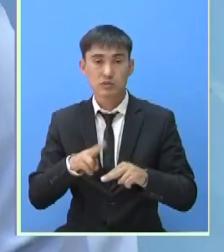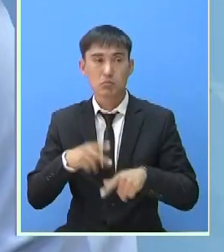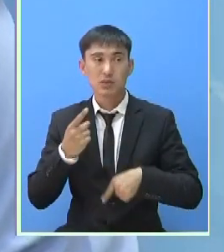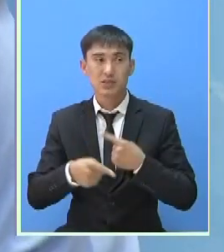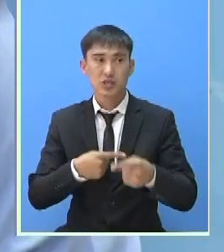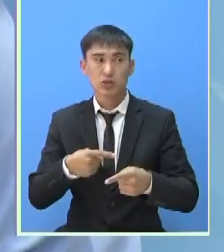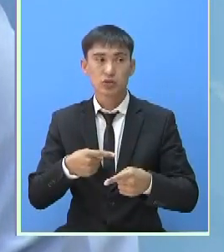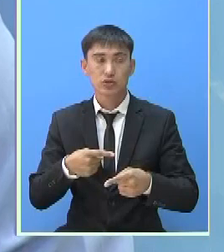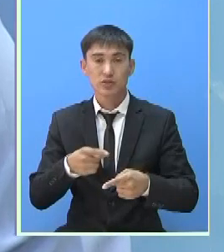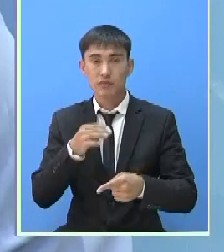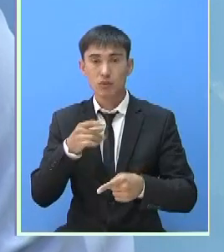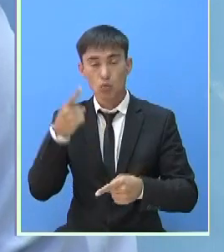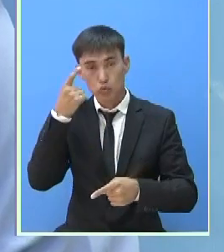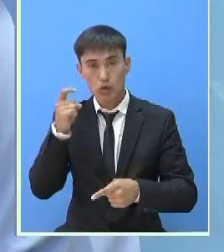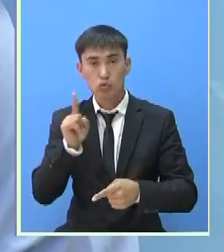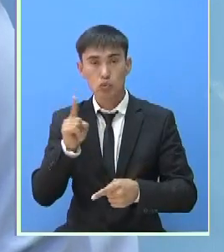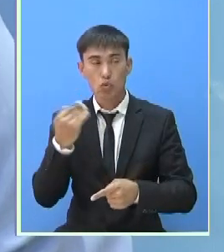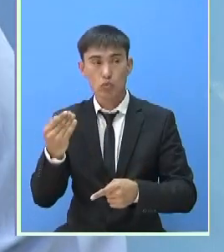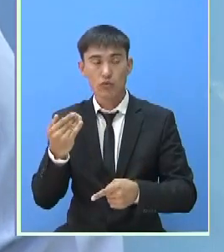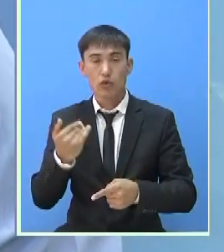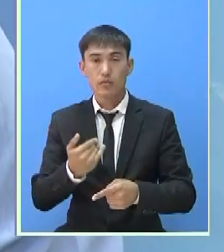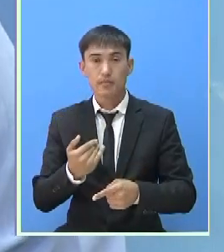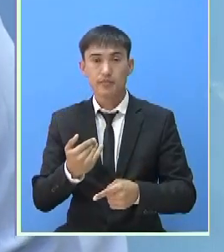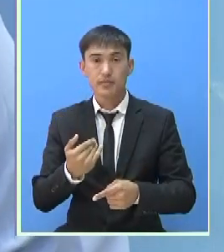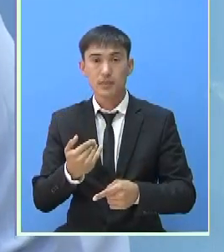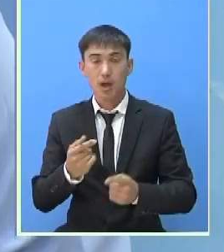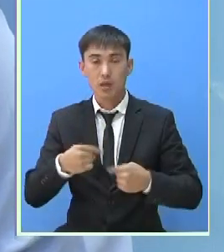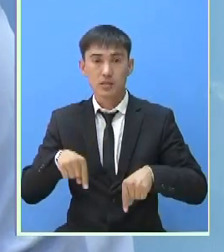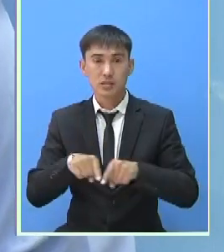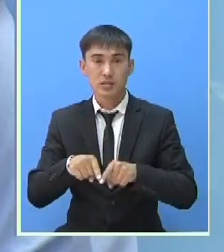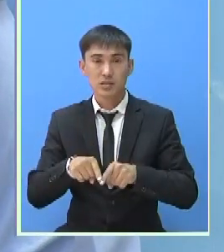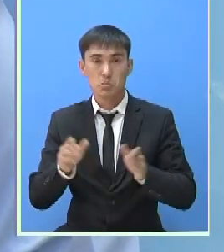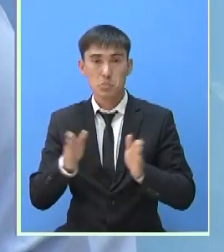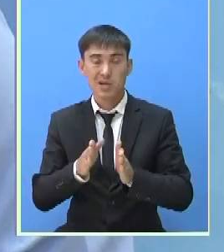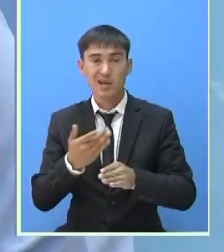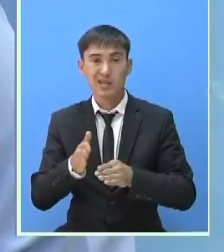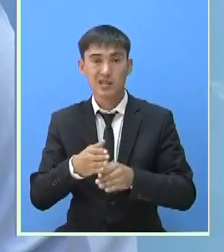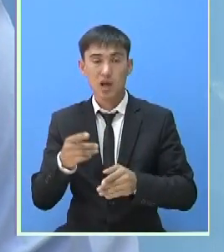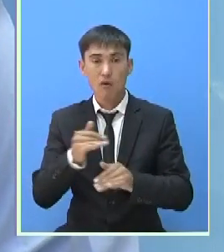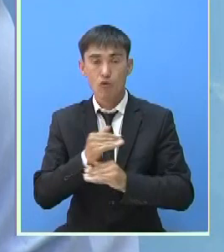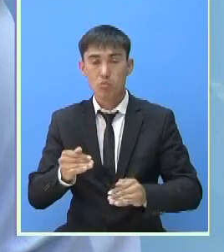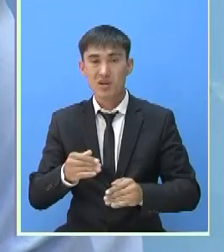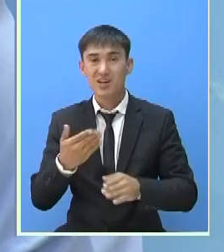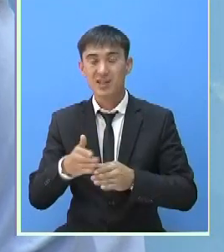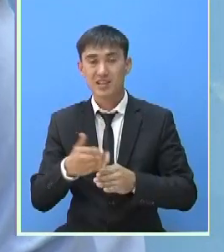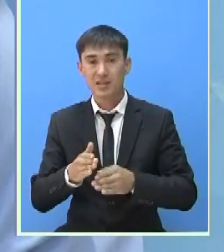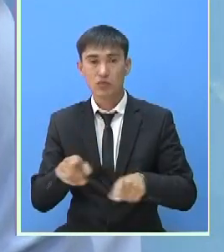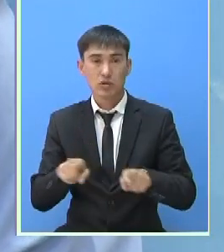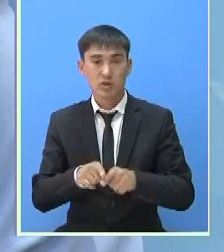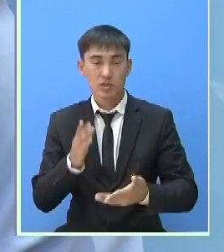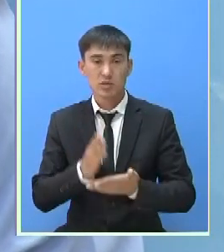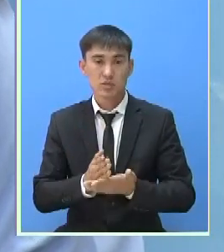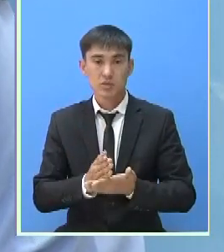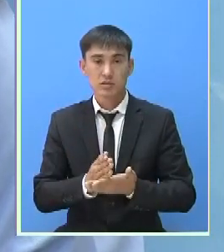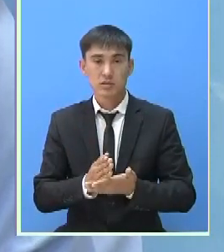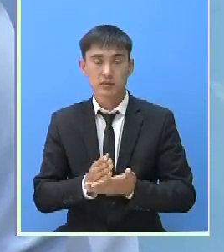последующем через определенное время узнал о том, что у него микрокредитная организация уже оформили кредит, к примеру. Вот такие моменты у